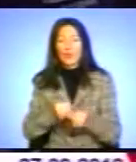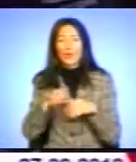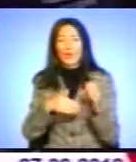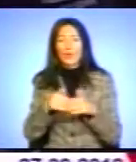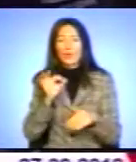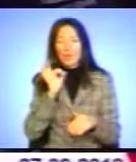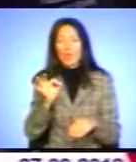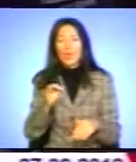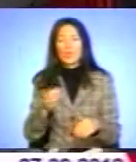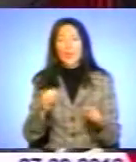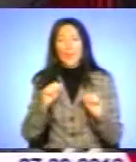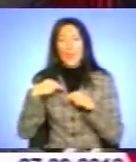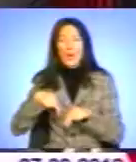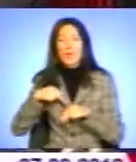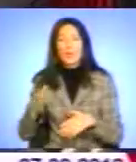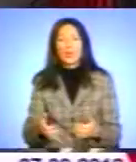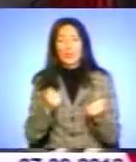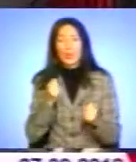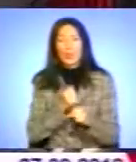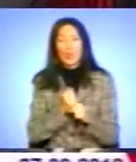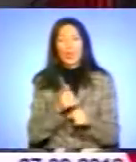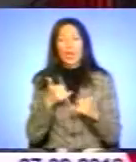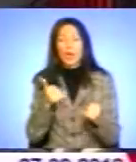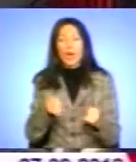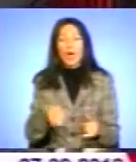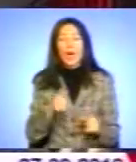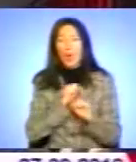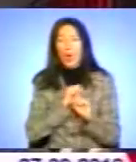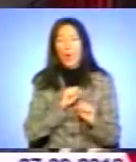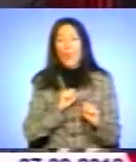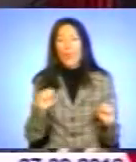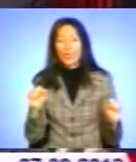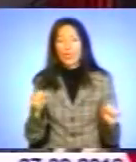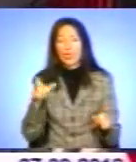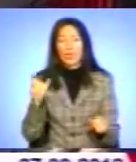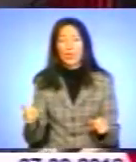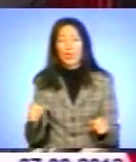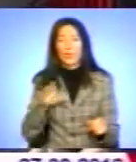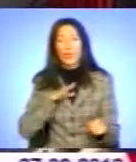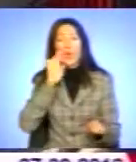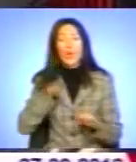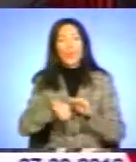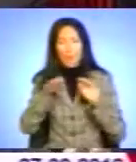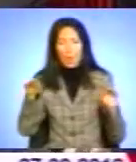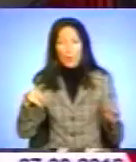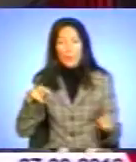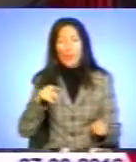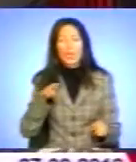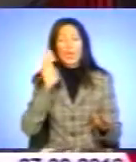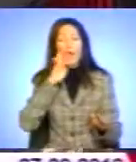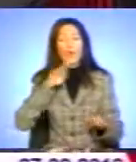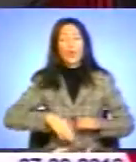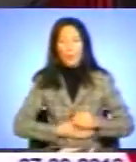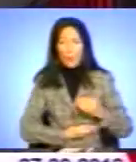мужніх чоловіків. Були 2008-2010 потопи, як ми заходили в воду по пояс, могли навіть, ми йдемо по воді, ми не знаємо, чи там є яма,